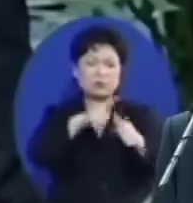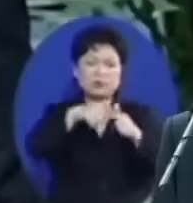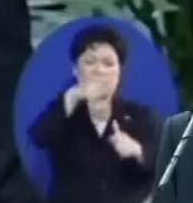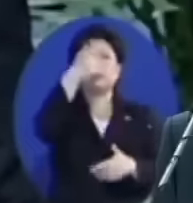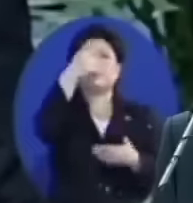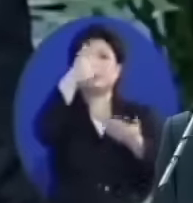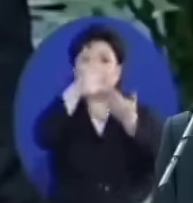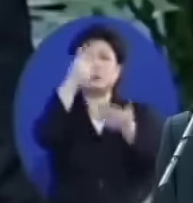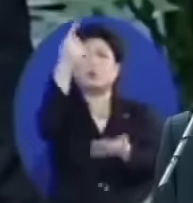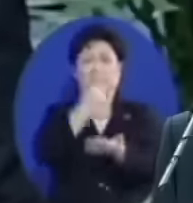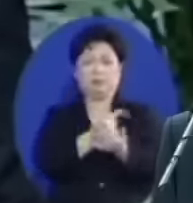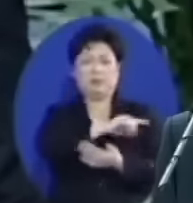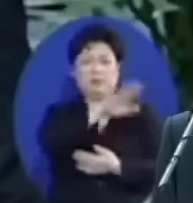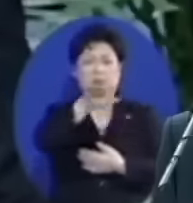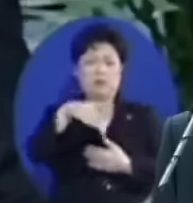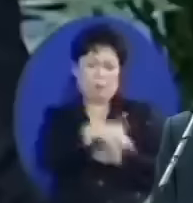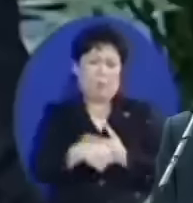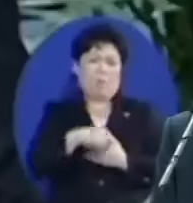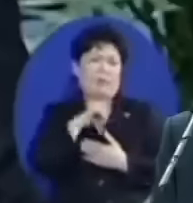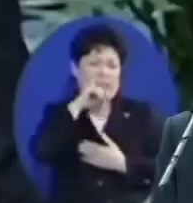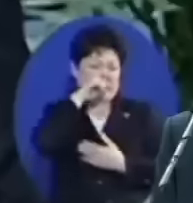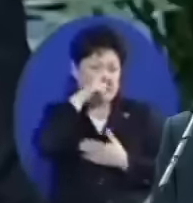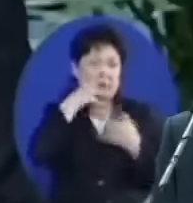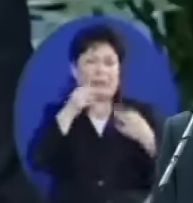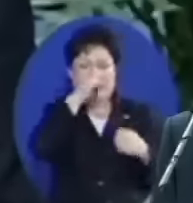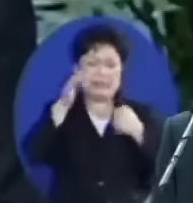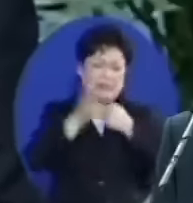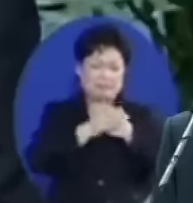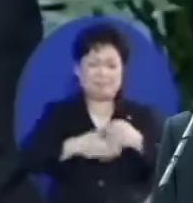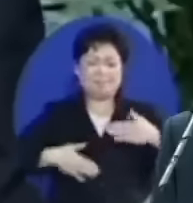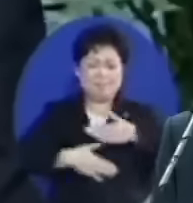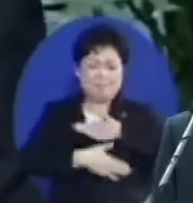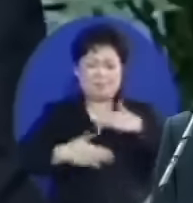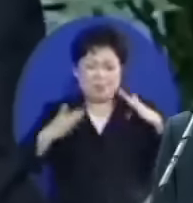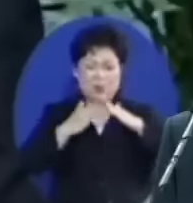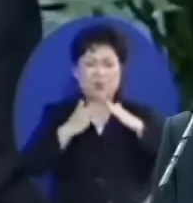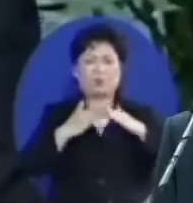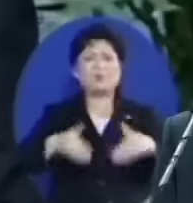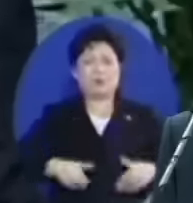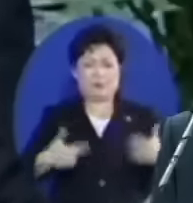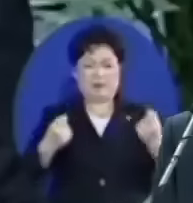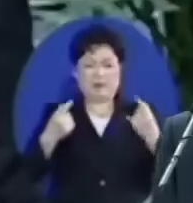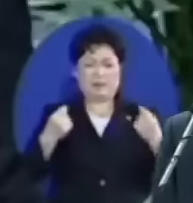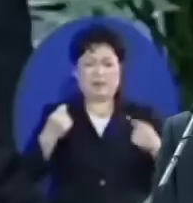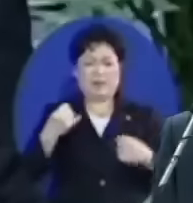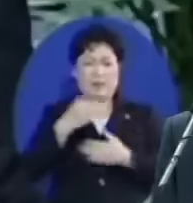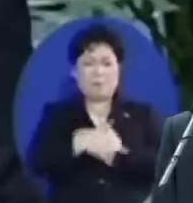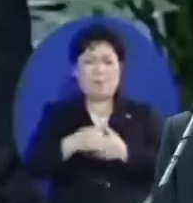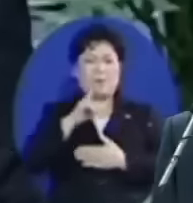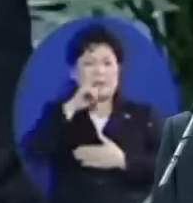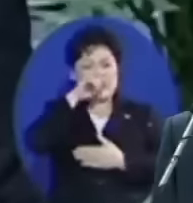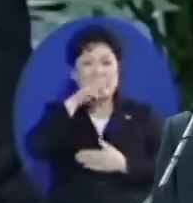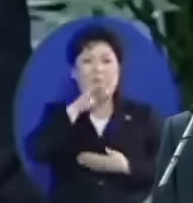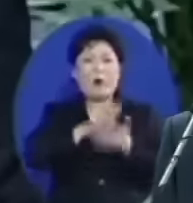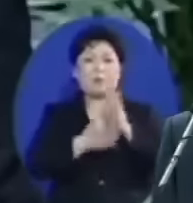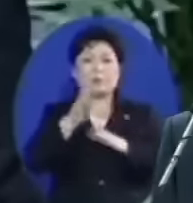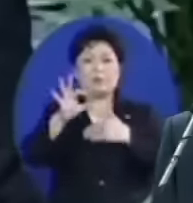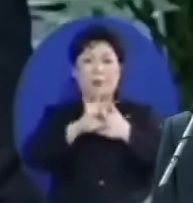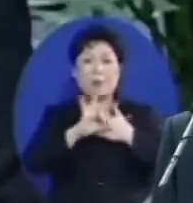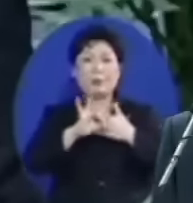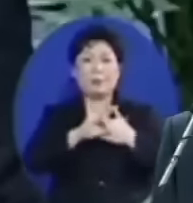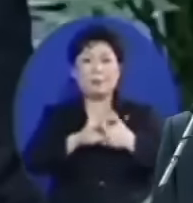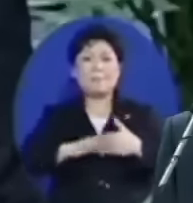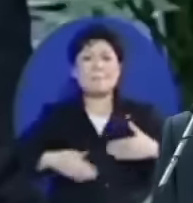것입니다. 우리가 몸에 때가 많기 때문에 목욕탕이 성급을 하는 것입니다. 우리가 몸에 때가 없으면 목욕탕 성급하지 못하는